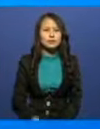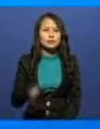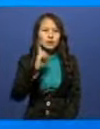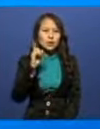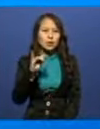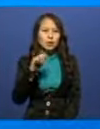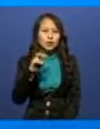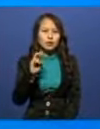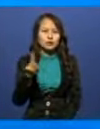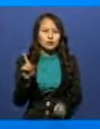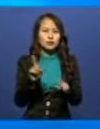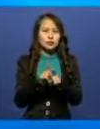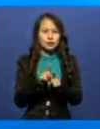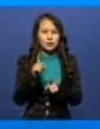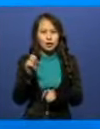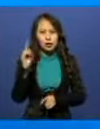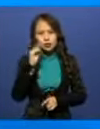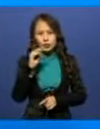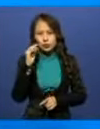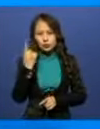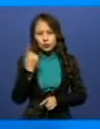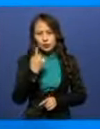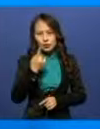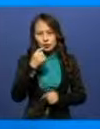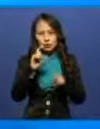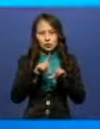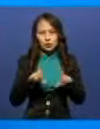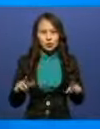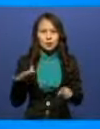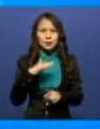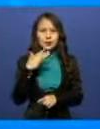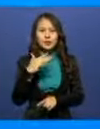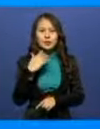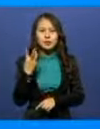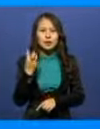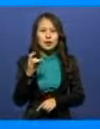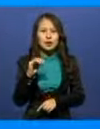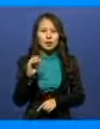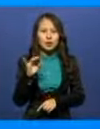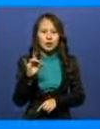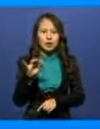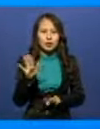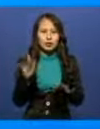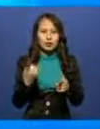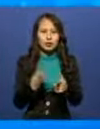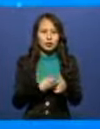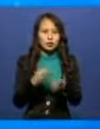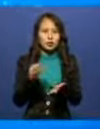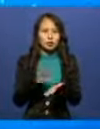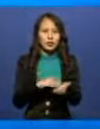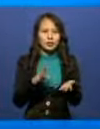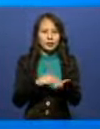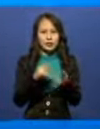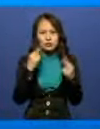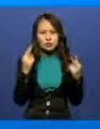Жас ұланның жан қиярлық ерлігі мұны Оралдағы нөмір бірінші орта мектептің 5-сынып оқушысы Мейрамбек Әубәкіров тағы бір мәрте дәлелдеді.